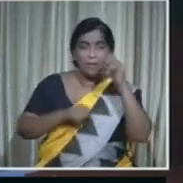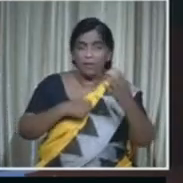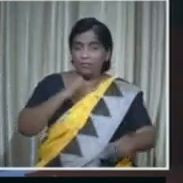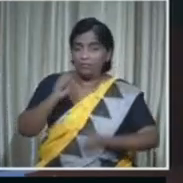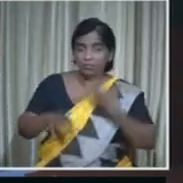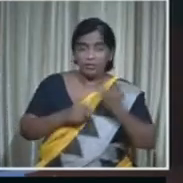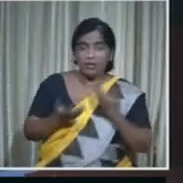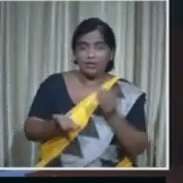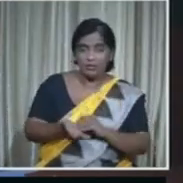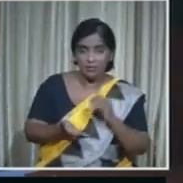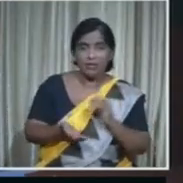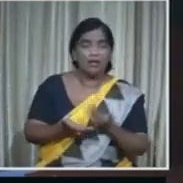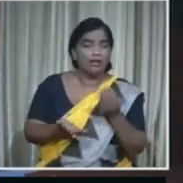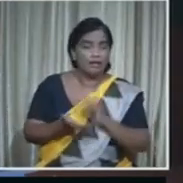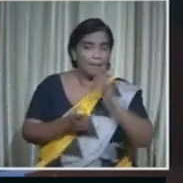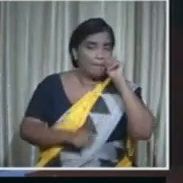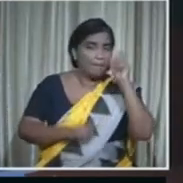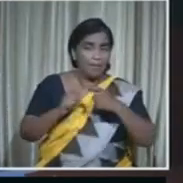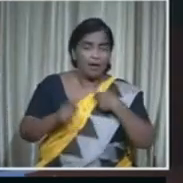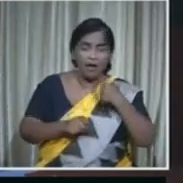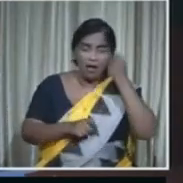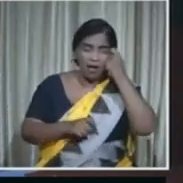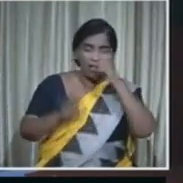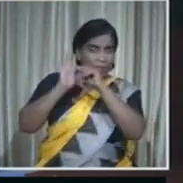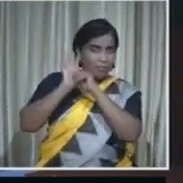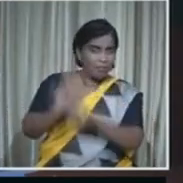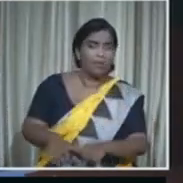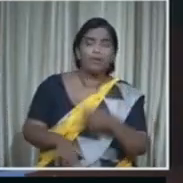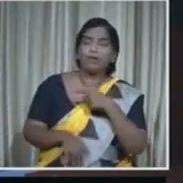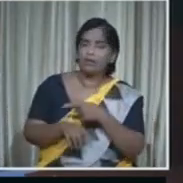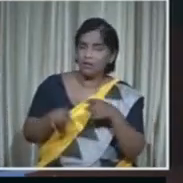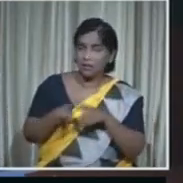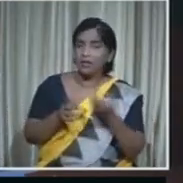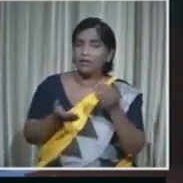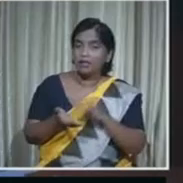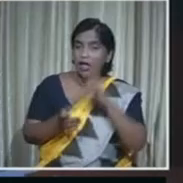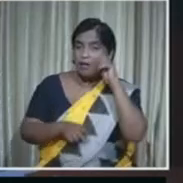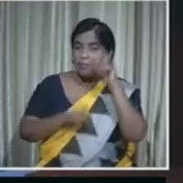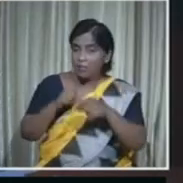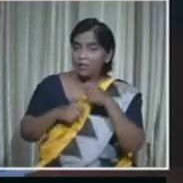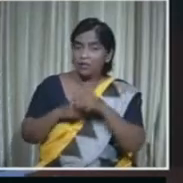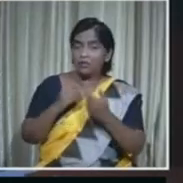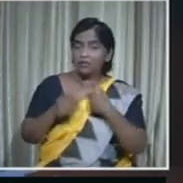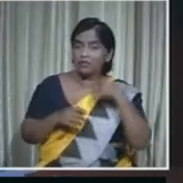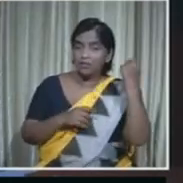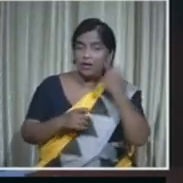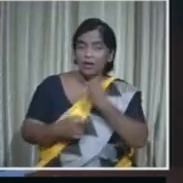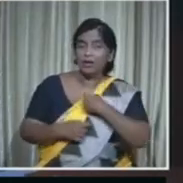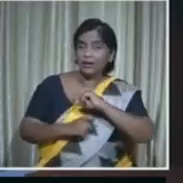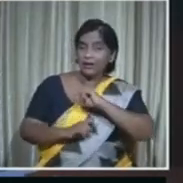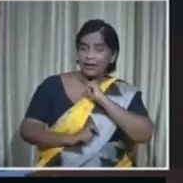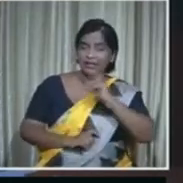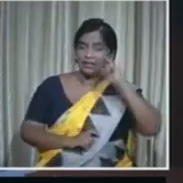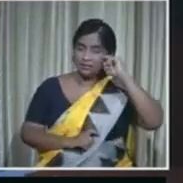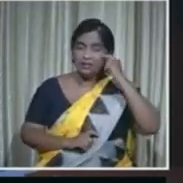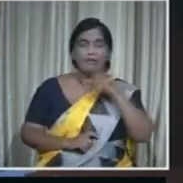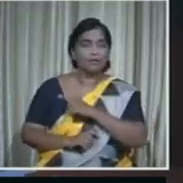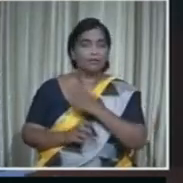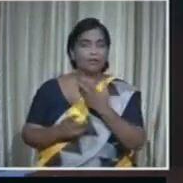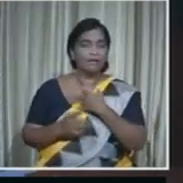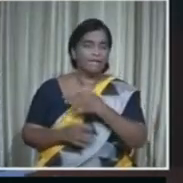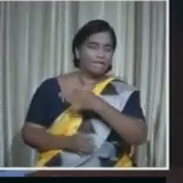ලක් කරන තව තවත් ජනතාවගේ අදහස හැල්ලුවට භාජනය කරන තව තවත් ජනතාවගේ ඉදිරිපත් කරන අඳෝනාව වේදනාව